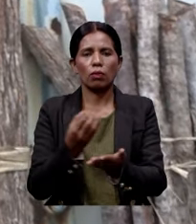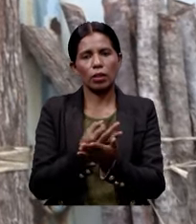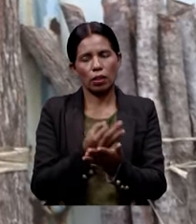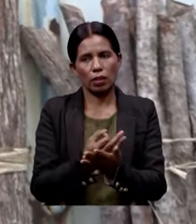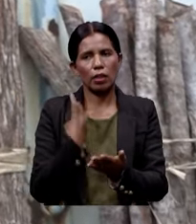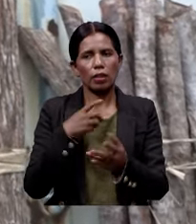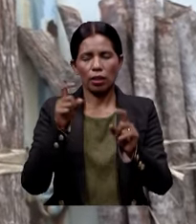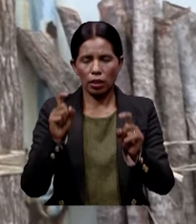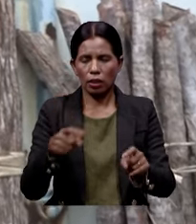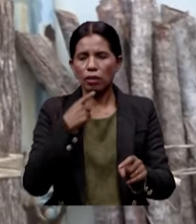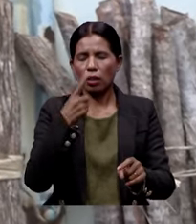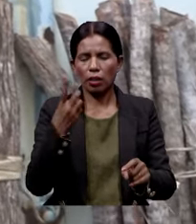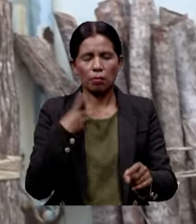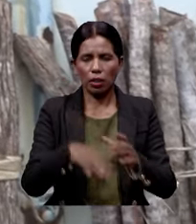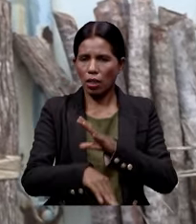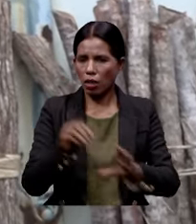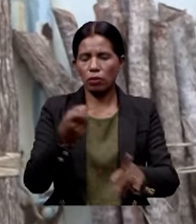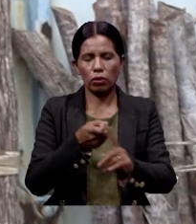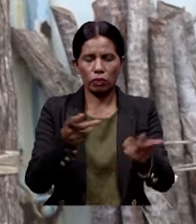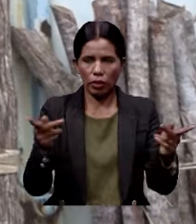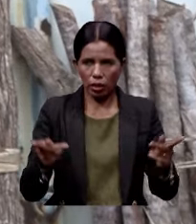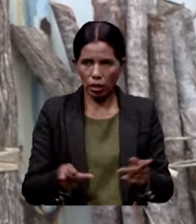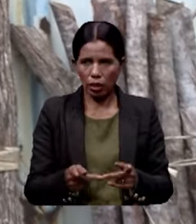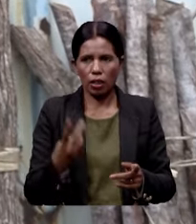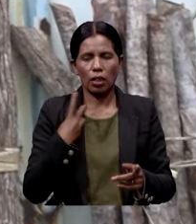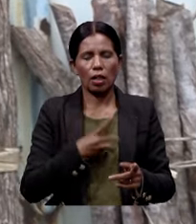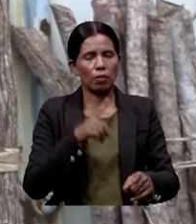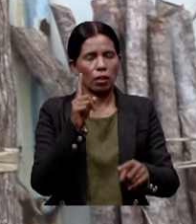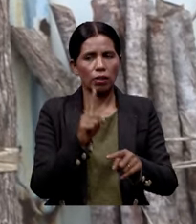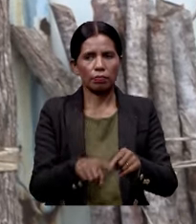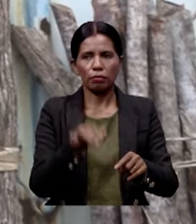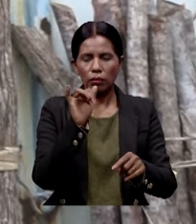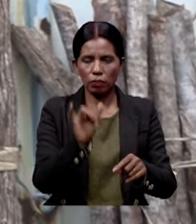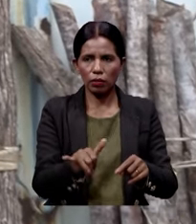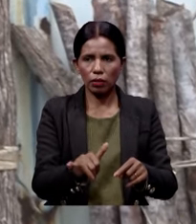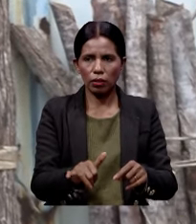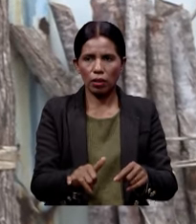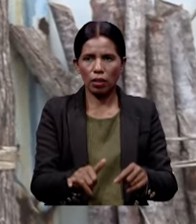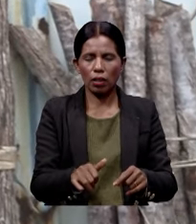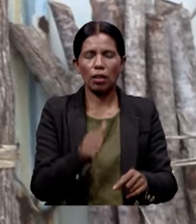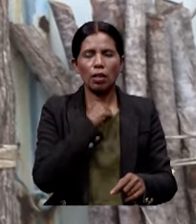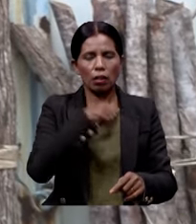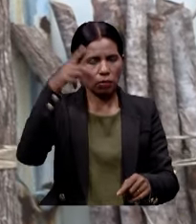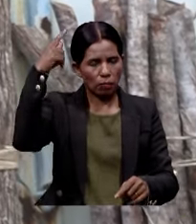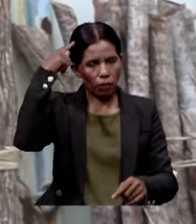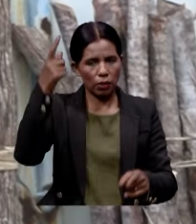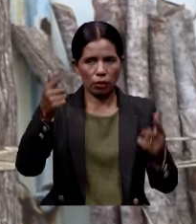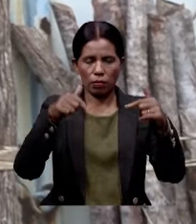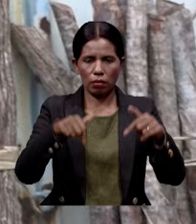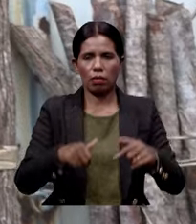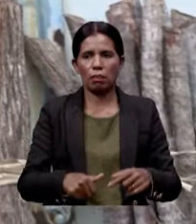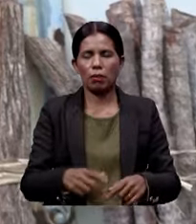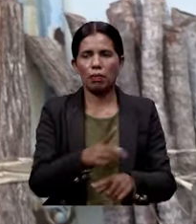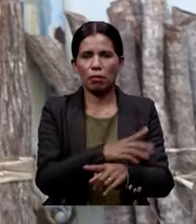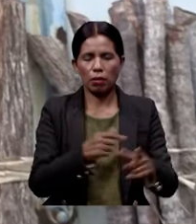nami tenser sai o sine tamba dihan katak Fatin ida ne amila bele hela hiane amu bapa tu mai hia plasi